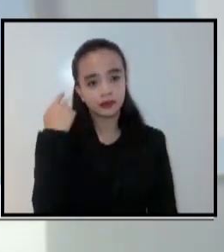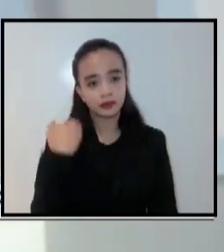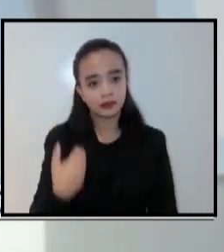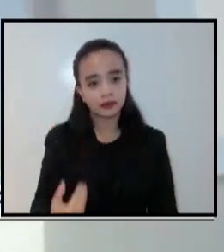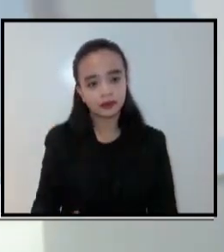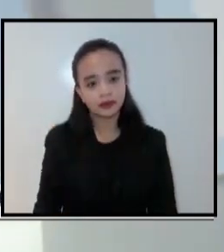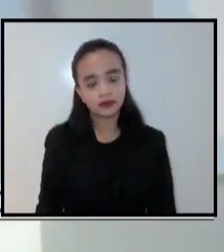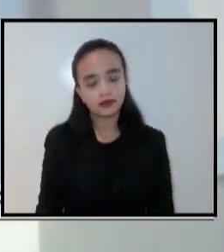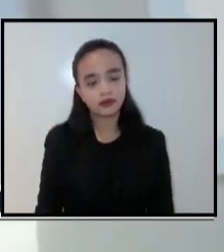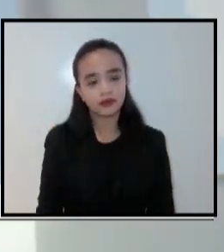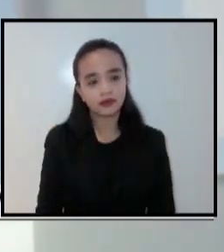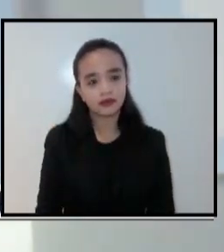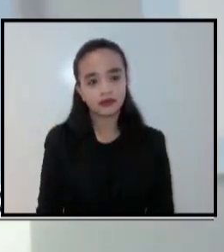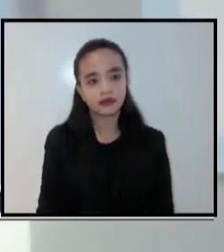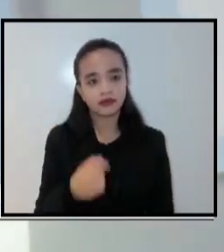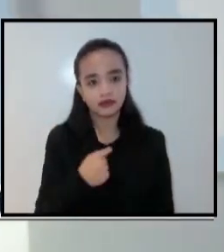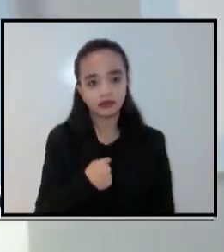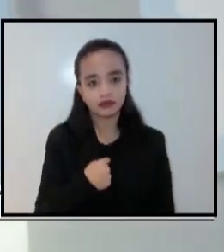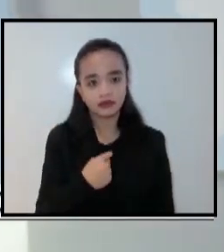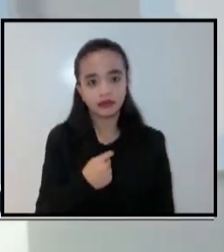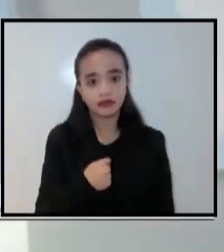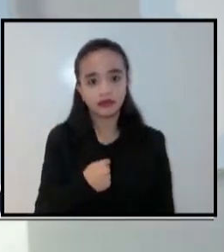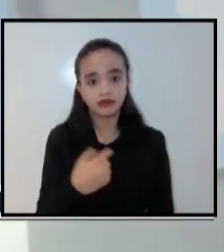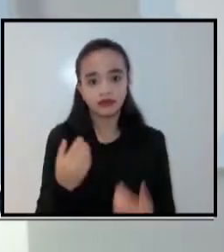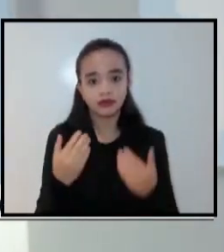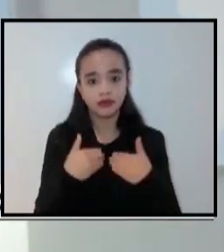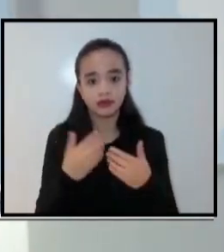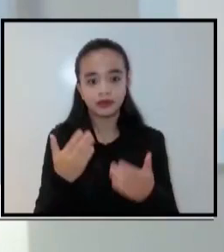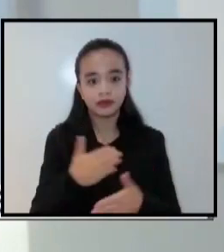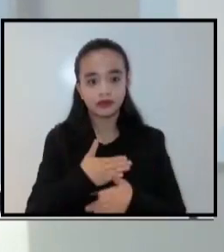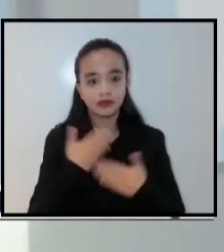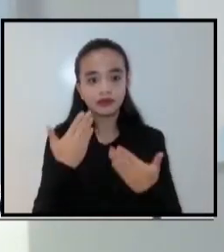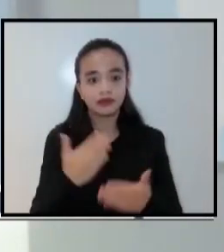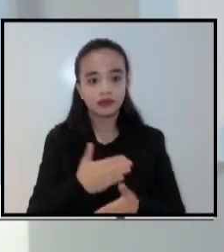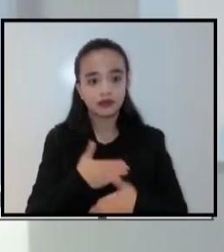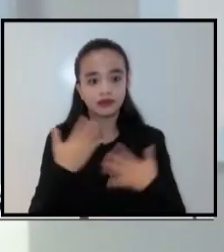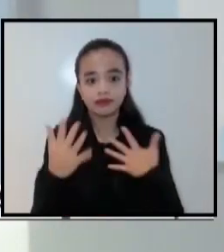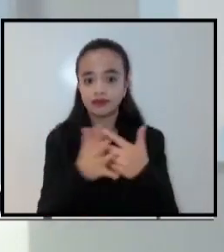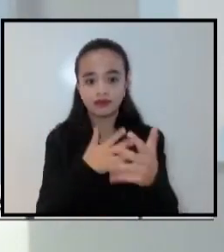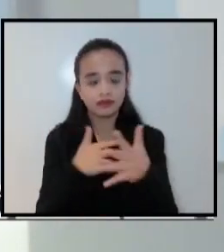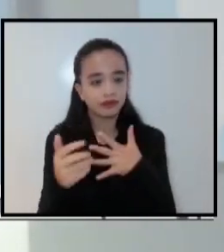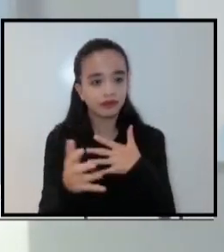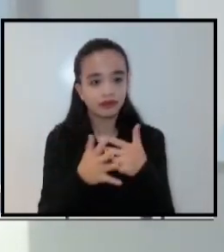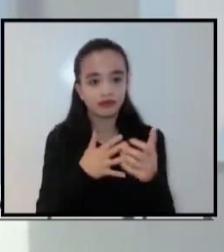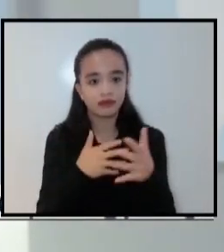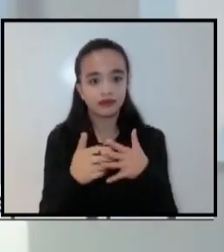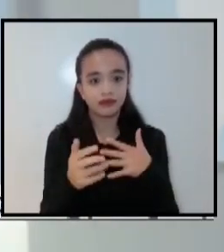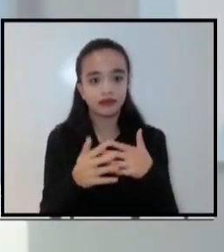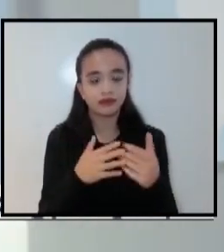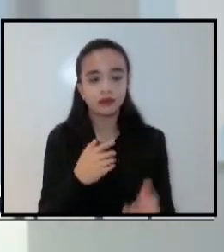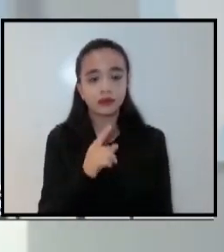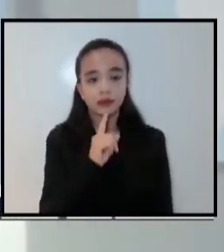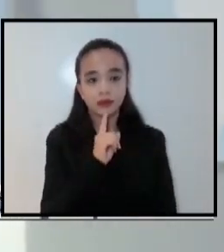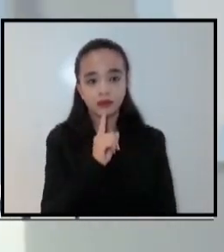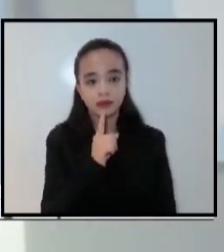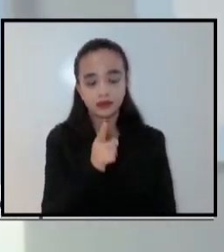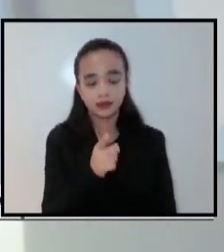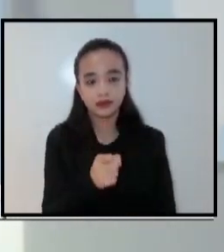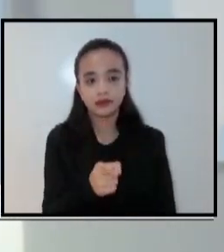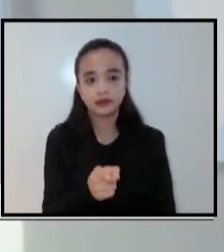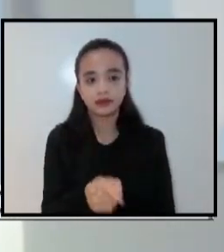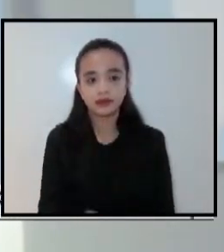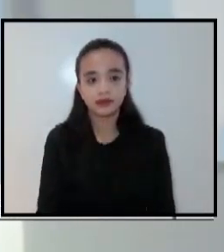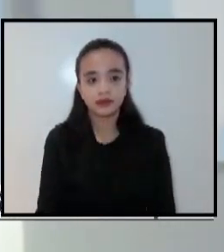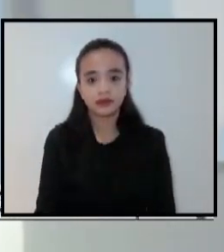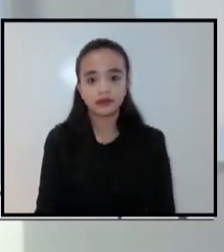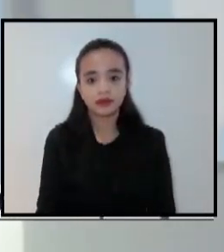na ako ay masaya kahit ang totoo ay